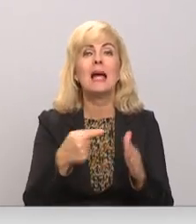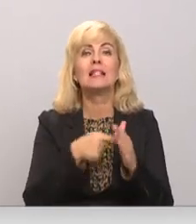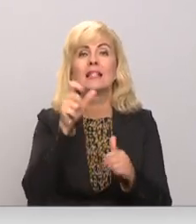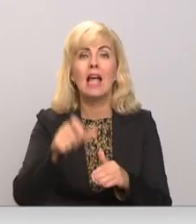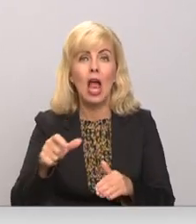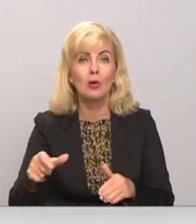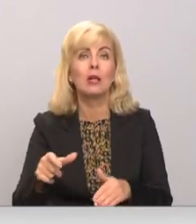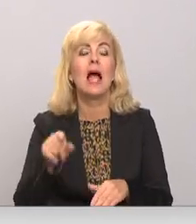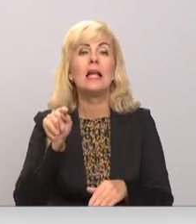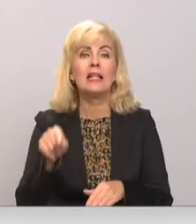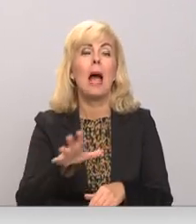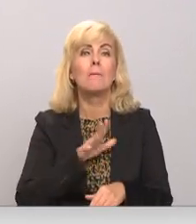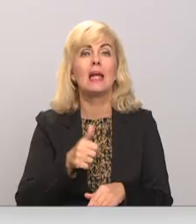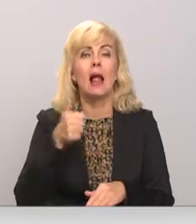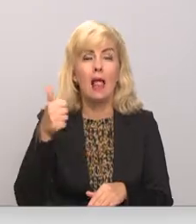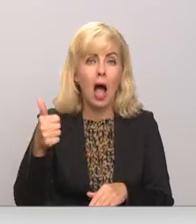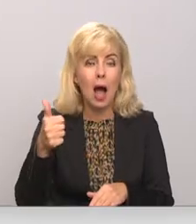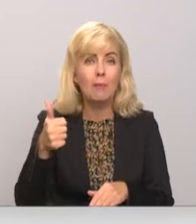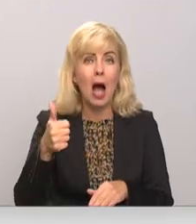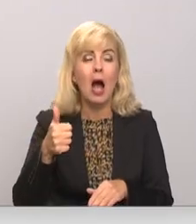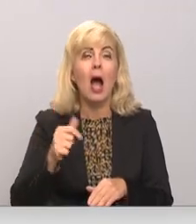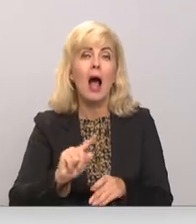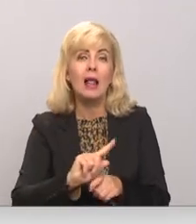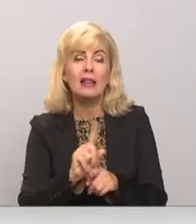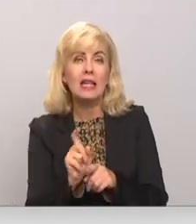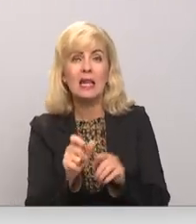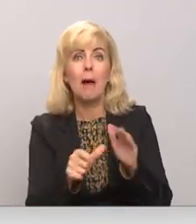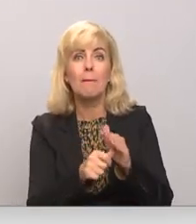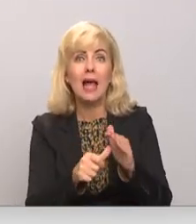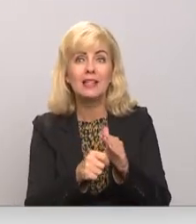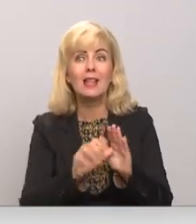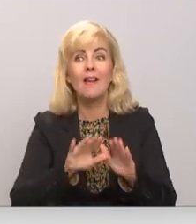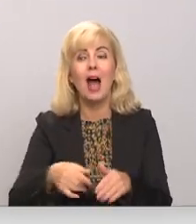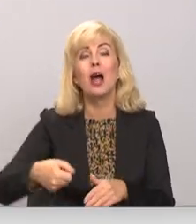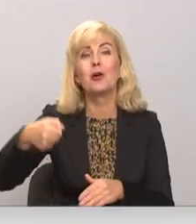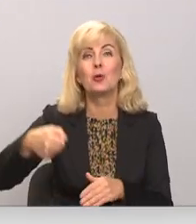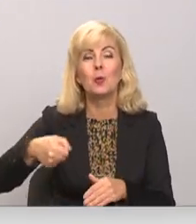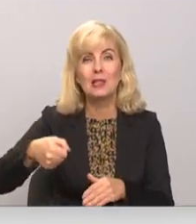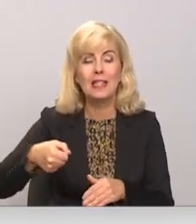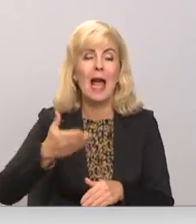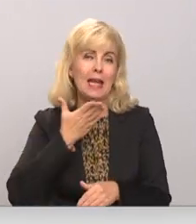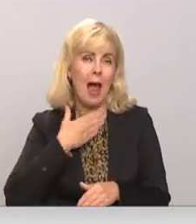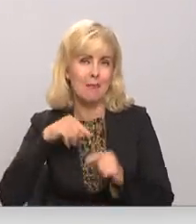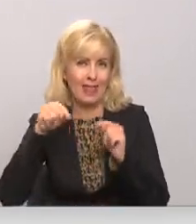tiem bija labi. Līka beciņa. Un kā tur bija groziņā? Vieta tika.